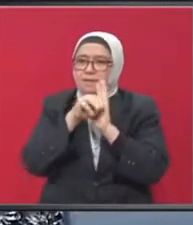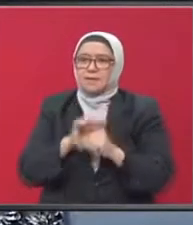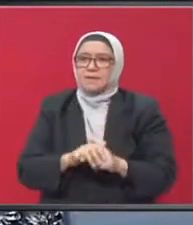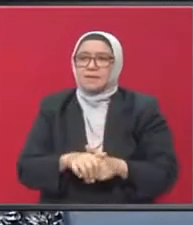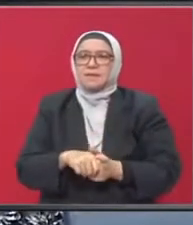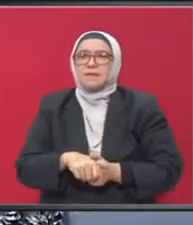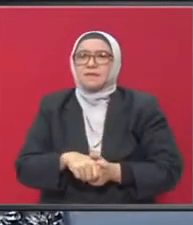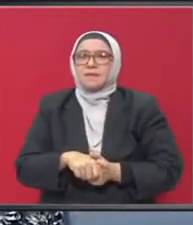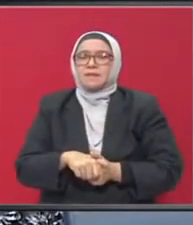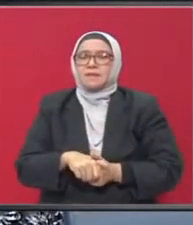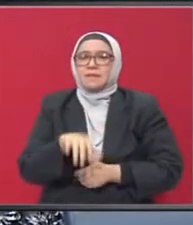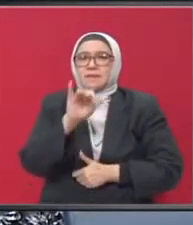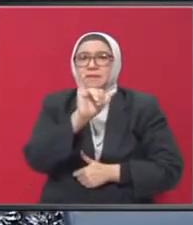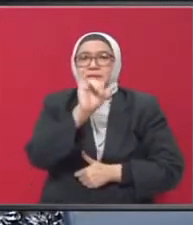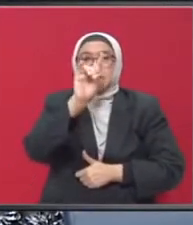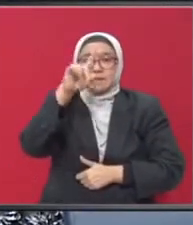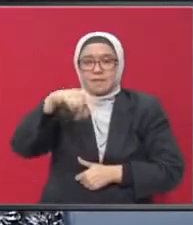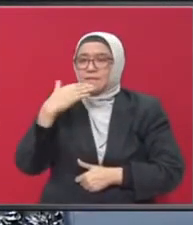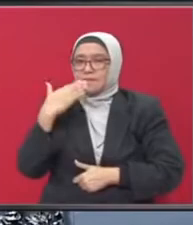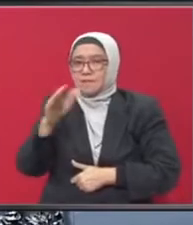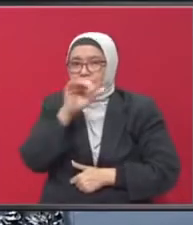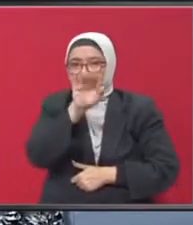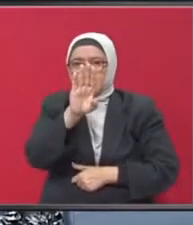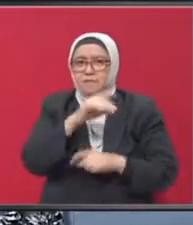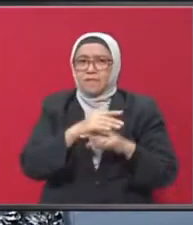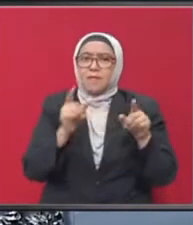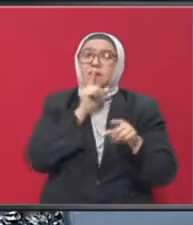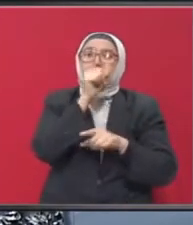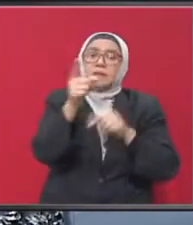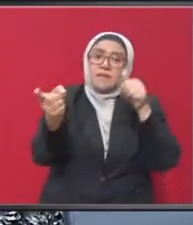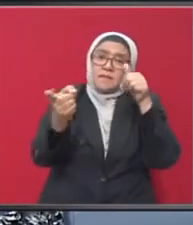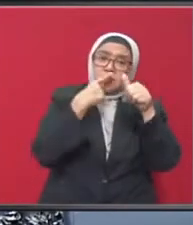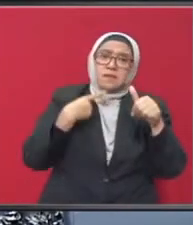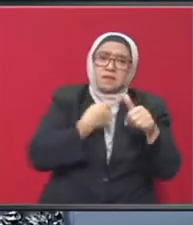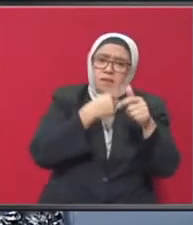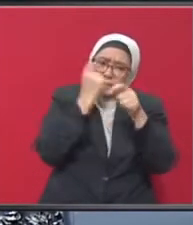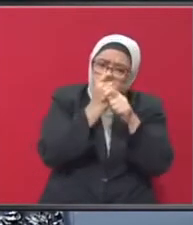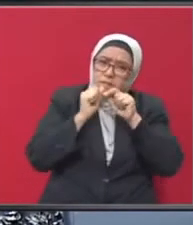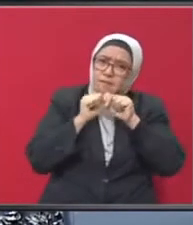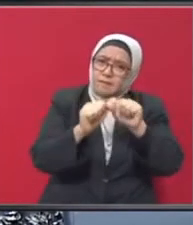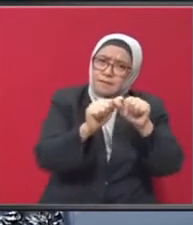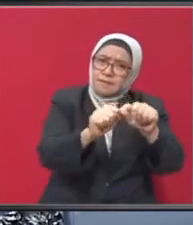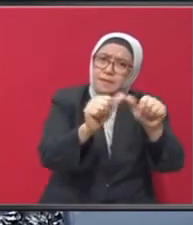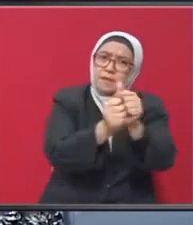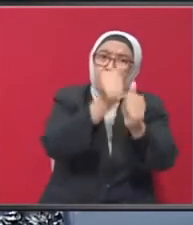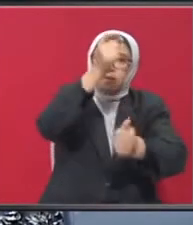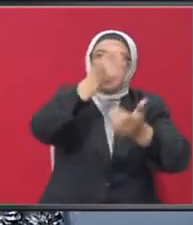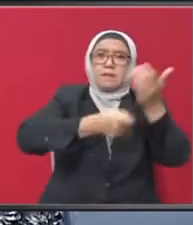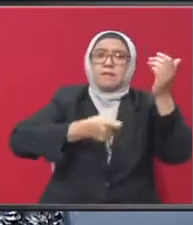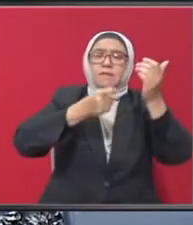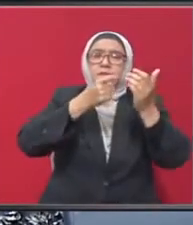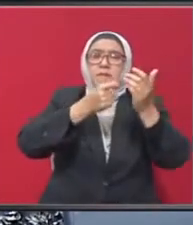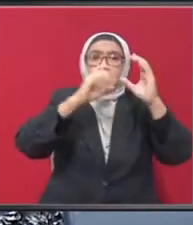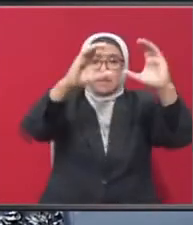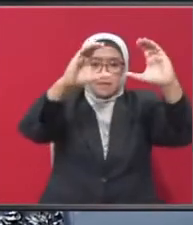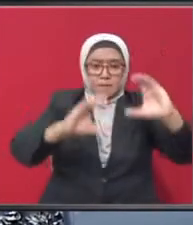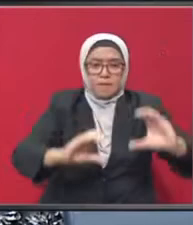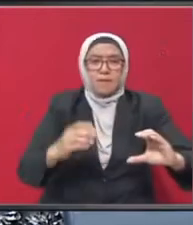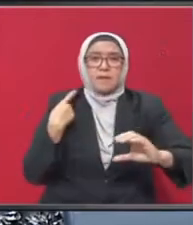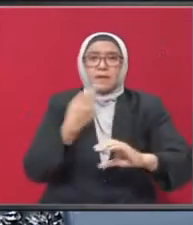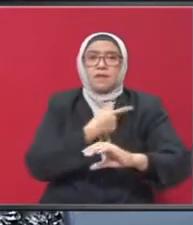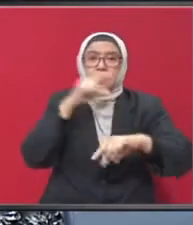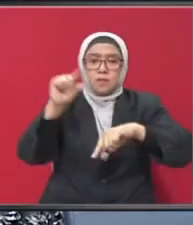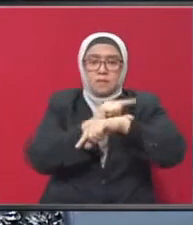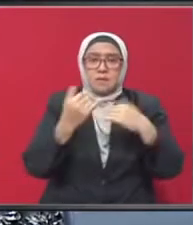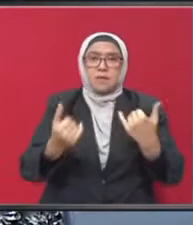masih Muhammad eh pertamnya kitek Alphard ada yang kita pakai 10 ini yaitu aktifkan